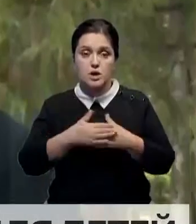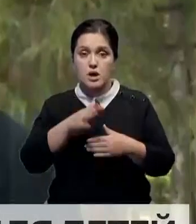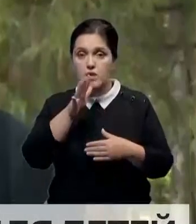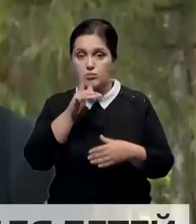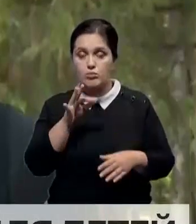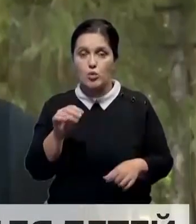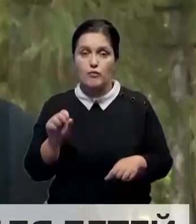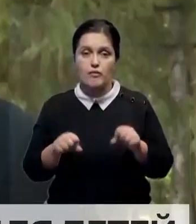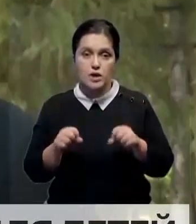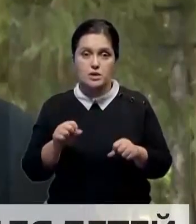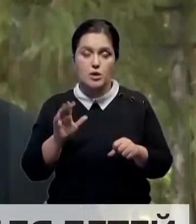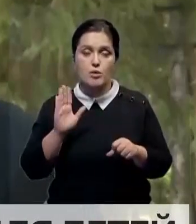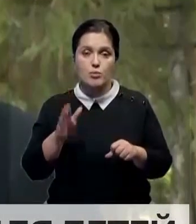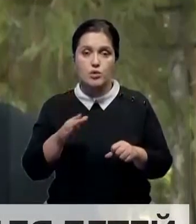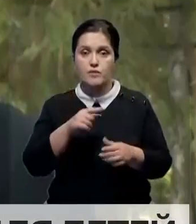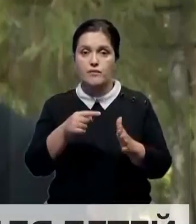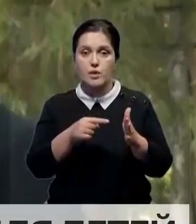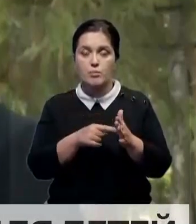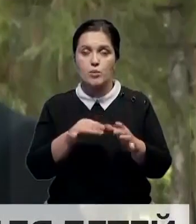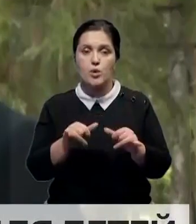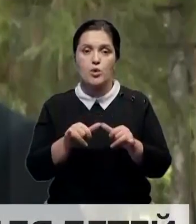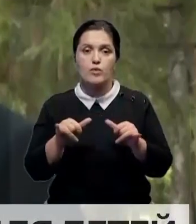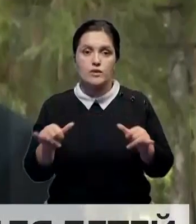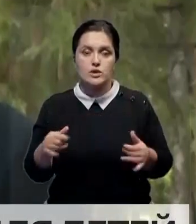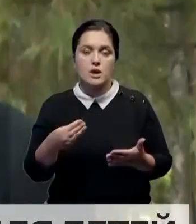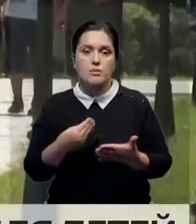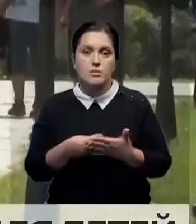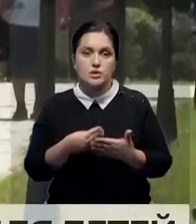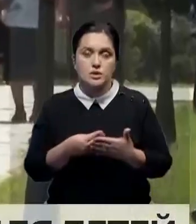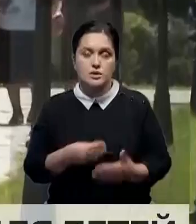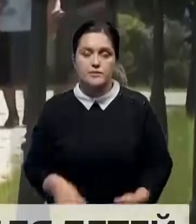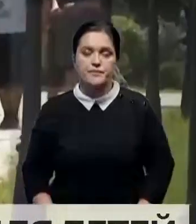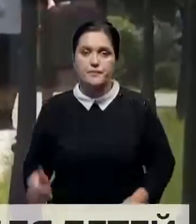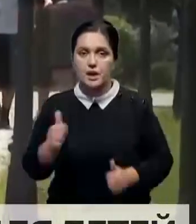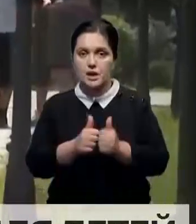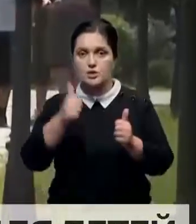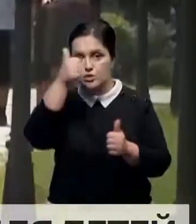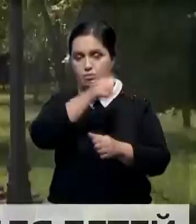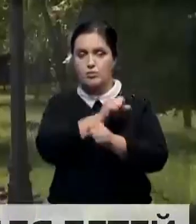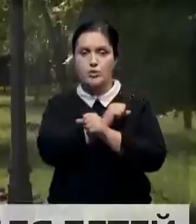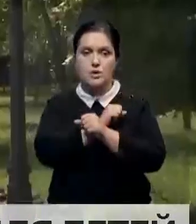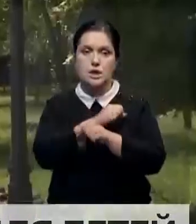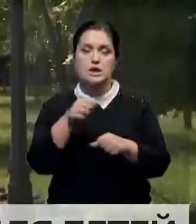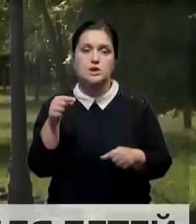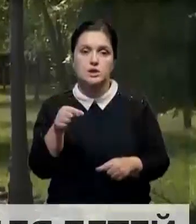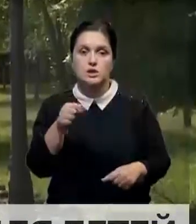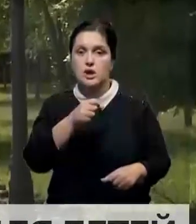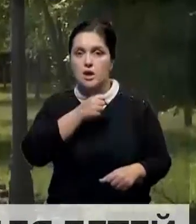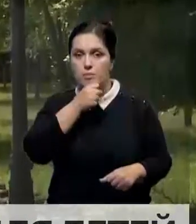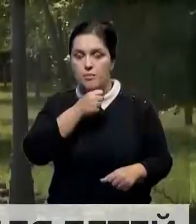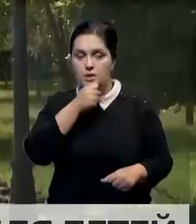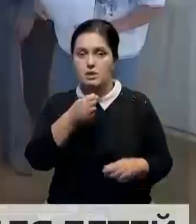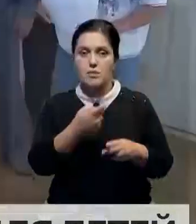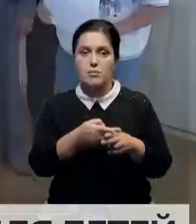по возможности будет рассмотрен вопрос по увеличению местного бюджета. Ежегодно в центре смогут отдыхать около 1000 подростков. Это